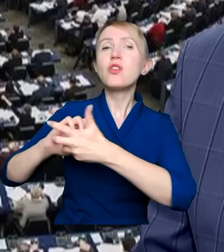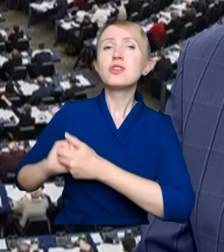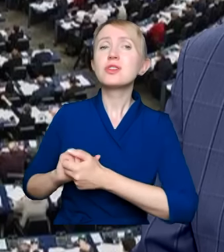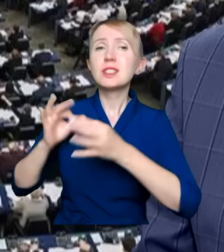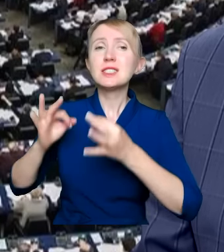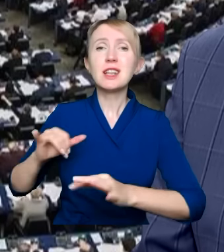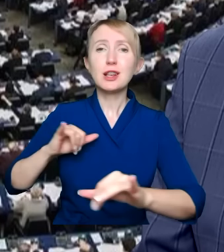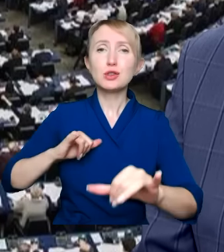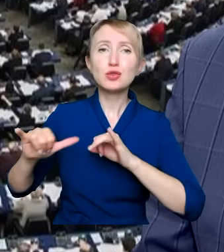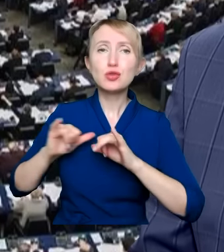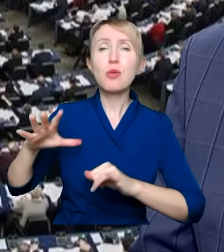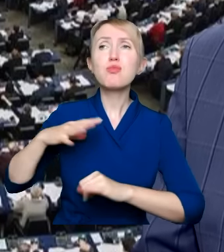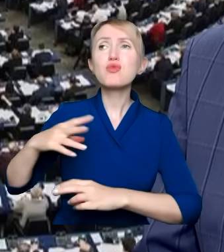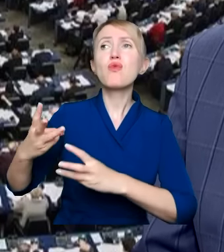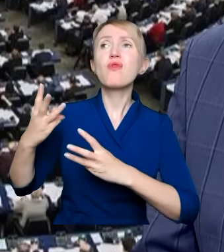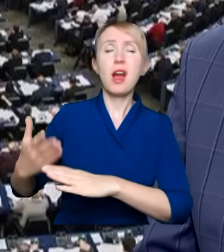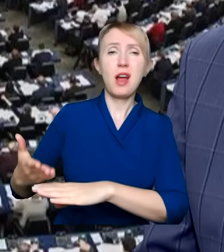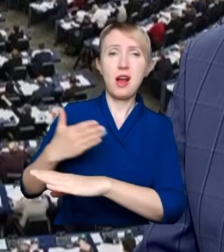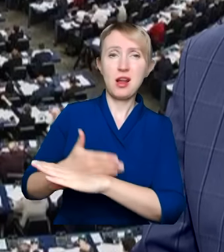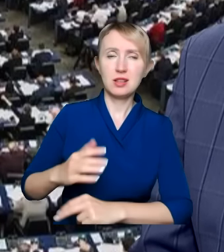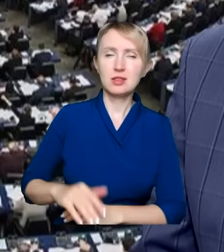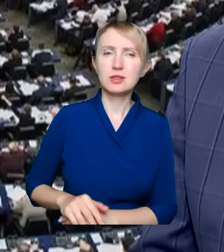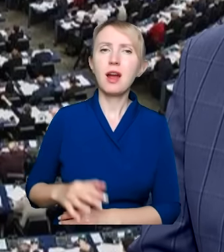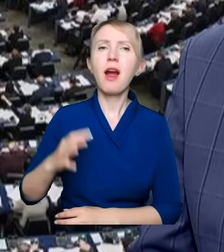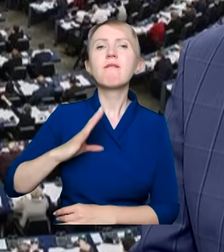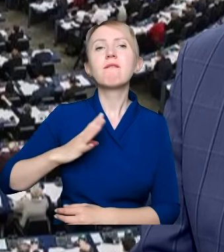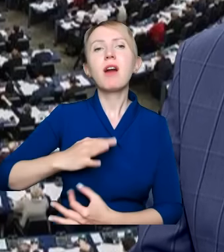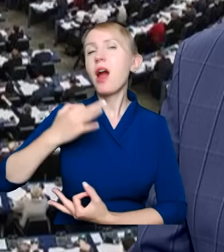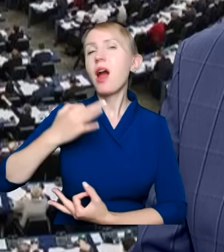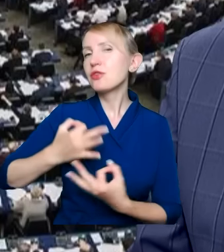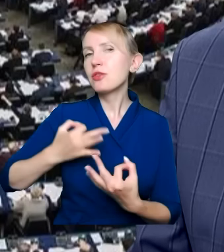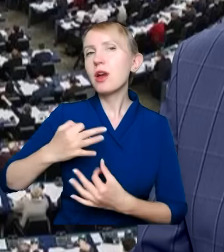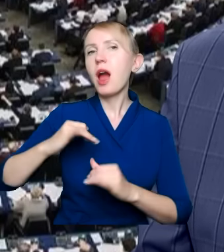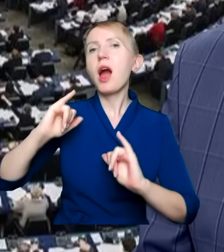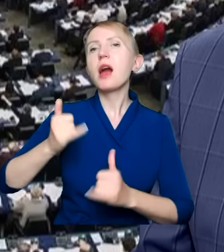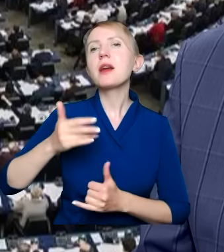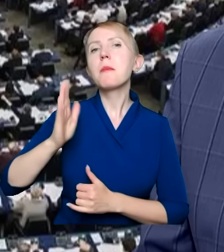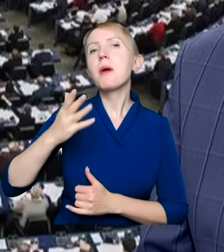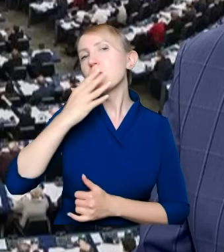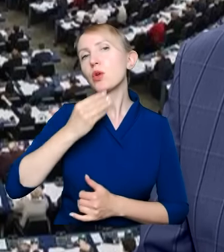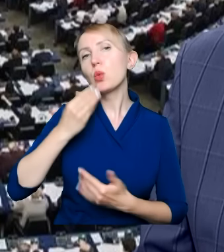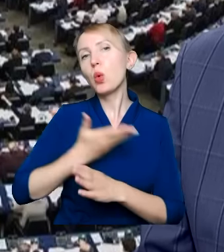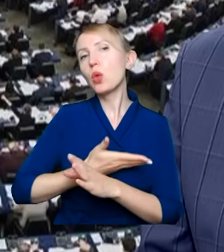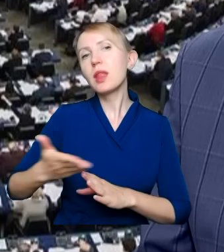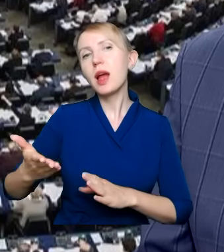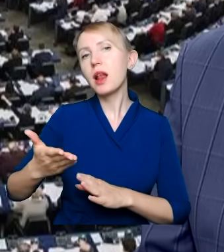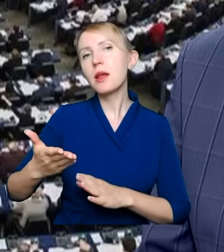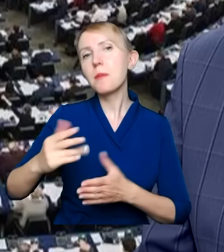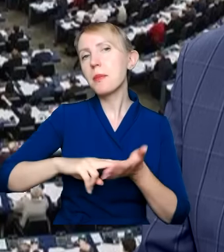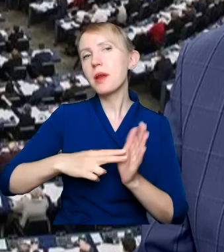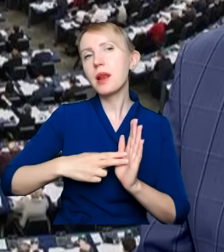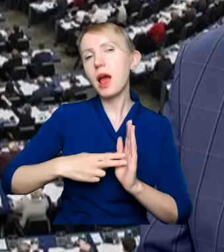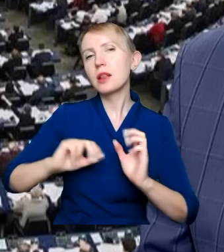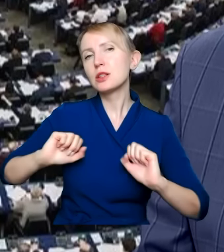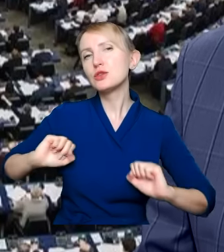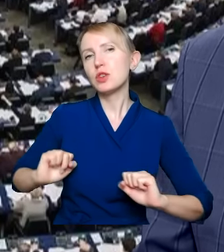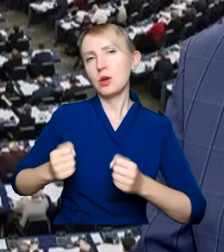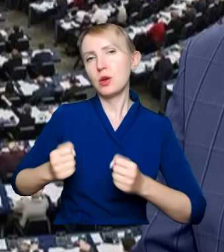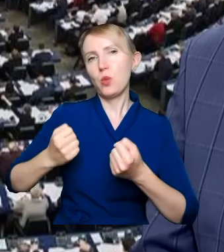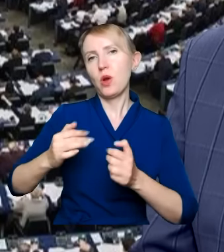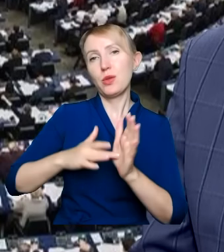rządzi warto zastanowić się jak będzie wyglądała dalsza strategia postępowania Donalda